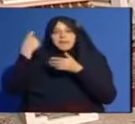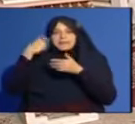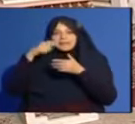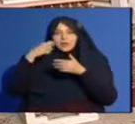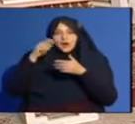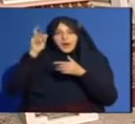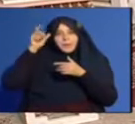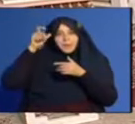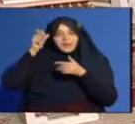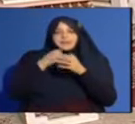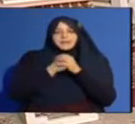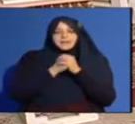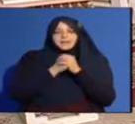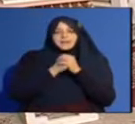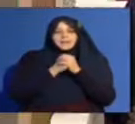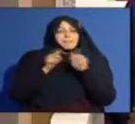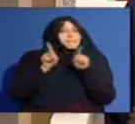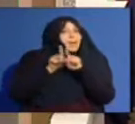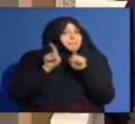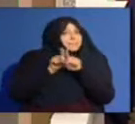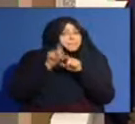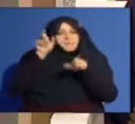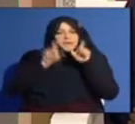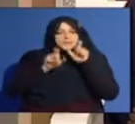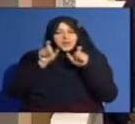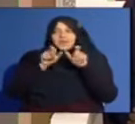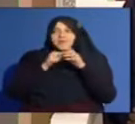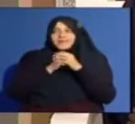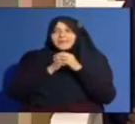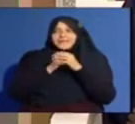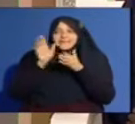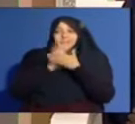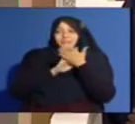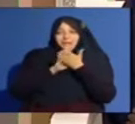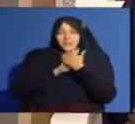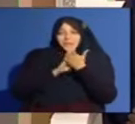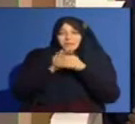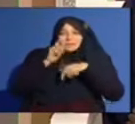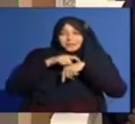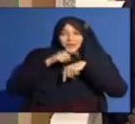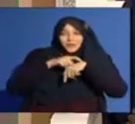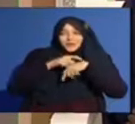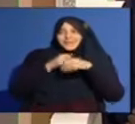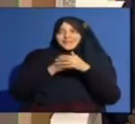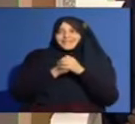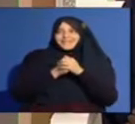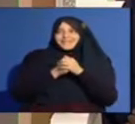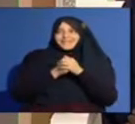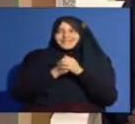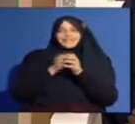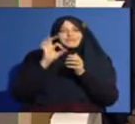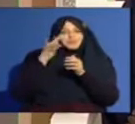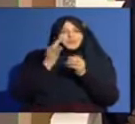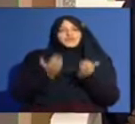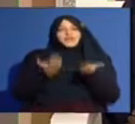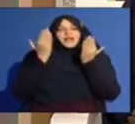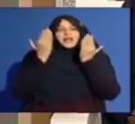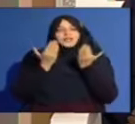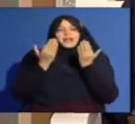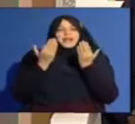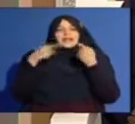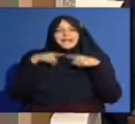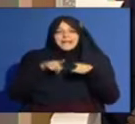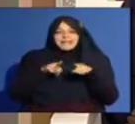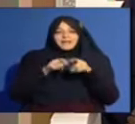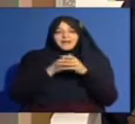يوفقكم انتم ايضا الجاليه المسلمه في المهجر. شكرا. اولادنا راهم يوكلوا فيهم في الحرام هنايا. نعم نعم. الدوله الجزائريه دير